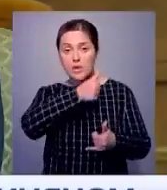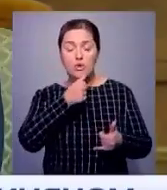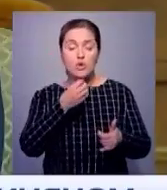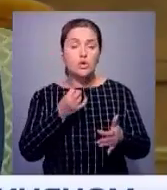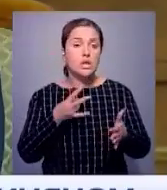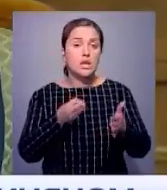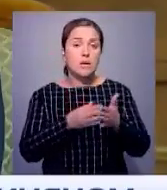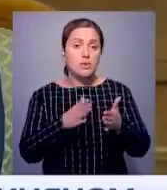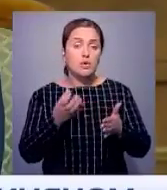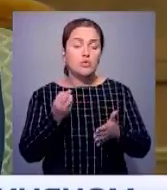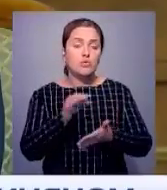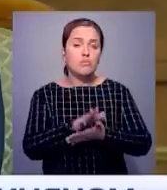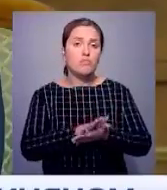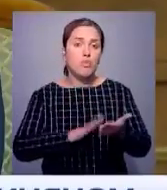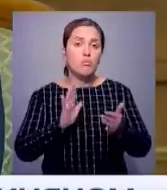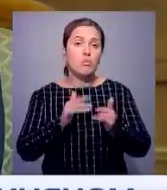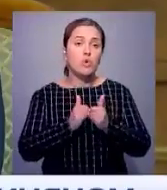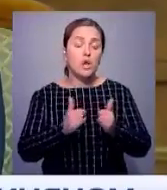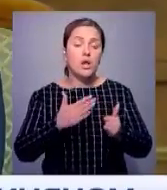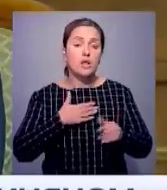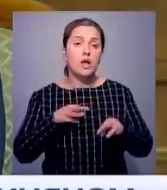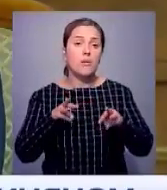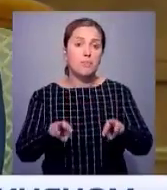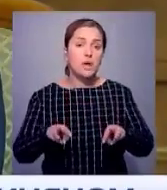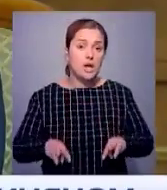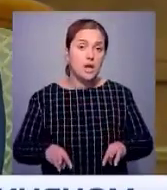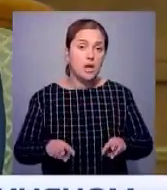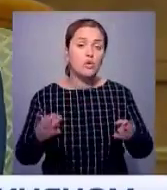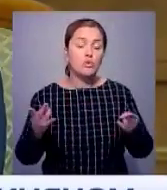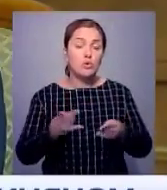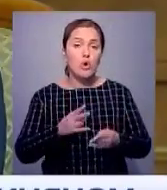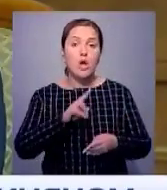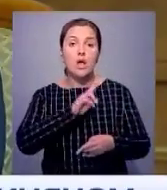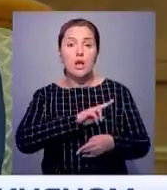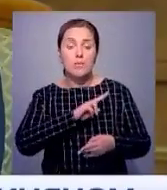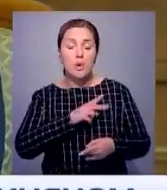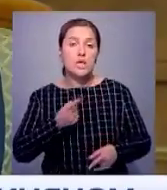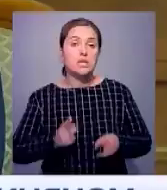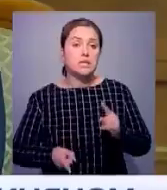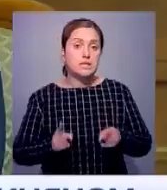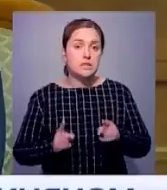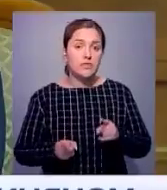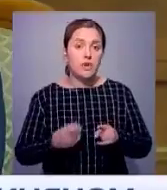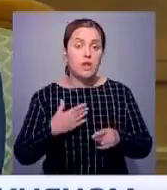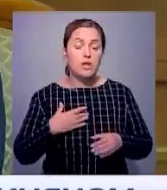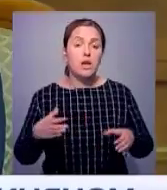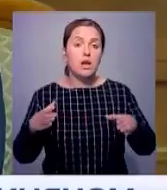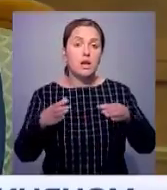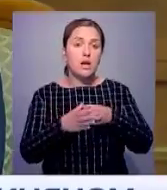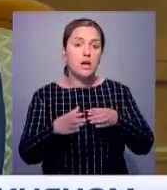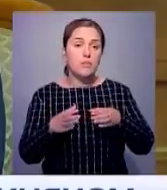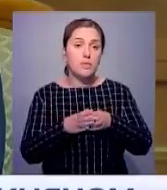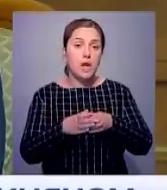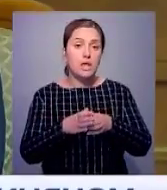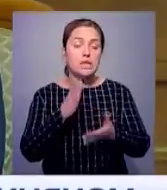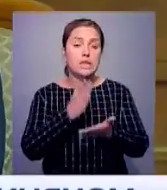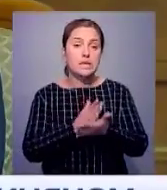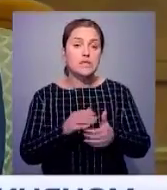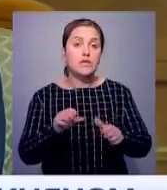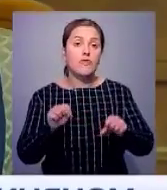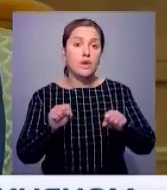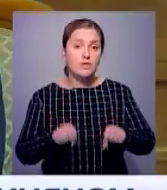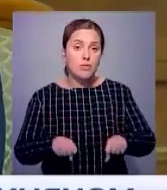предел. Поэтому нашим правительствам надо поработать. Действительно, наши компании имеют